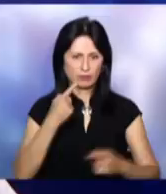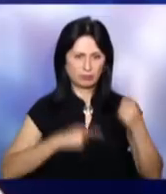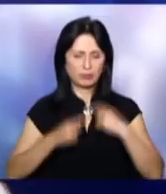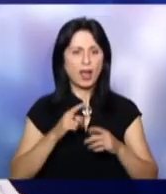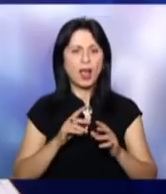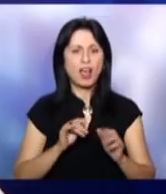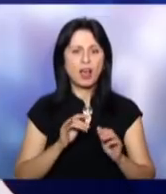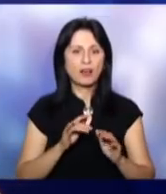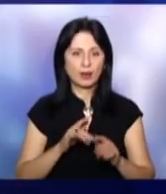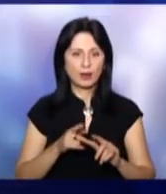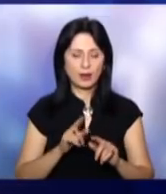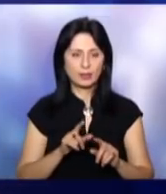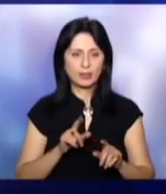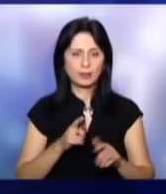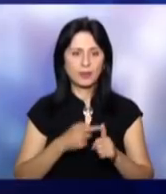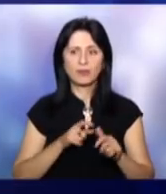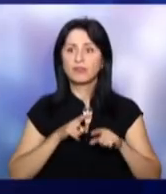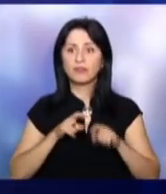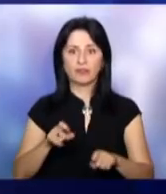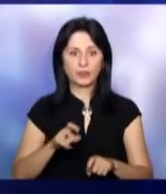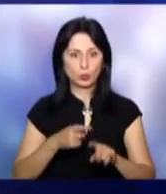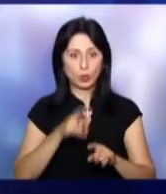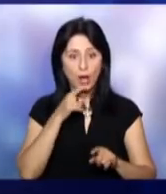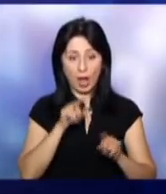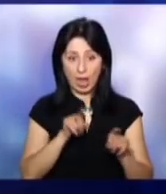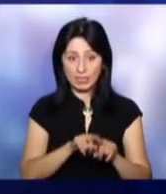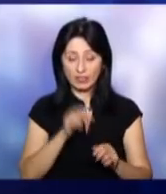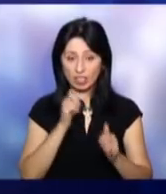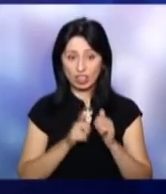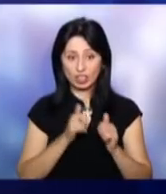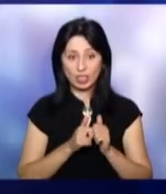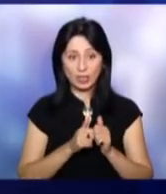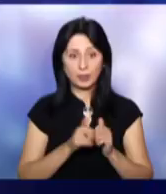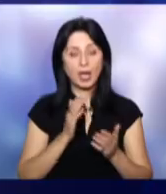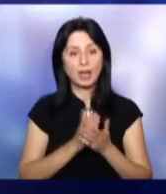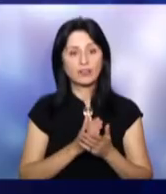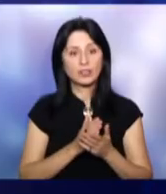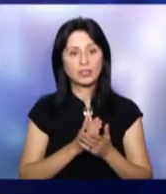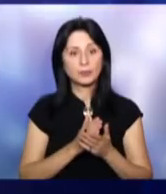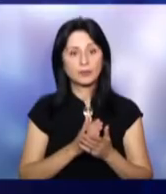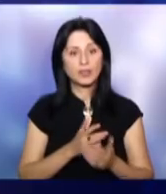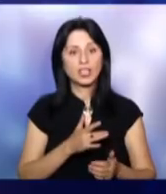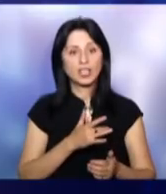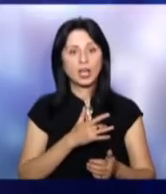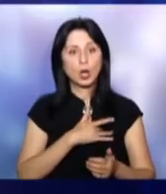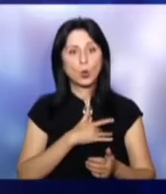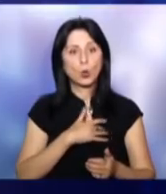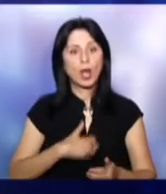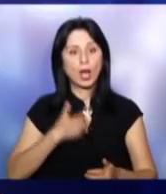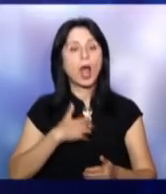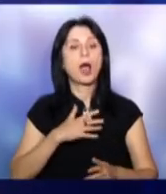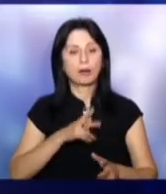მობილიზდეს და გავვარდე სადღაც. მაგრამ ასევე ხშირად სხვათაშორის არის ხოლმე გულის რევის